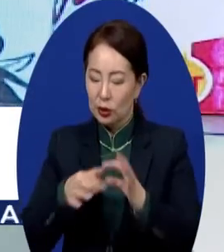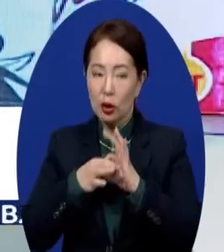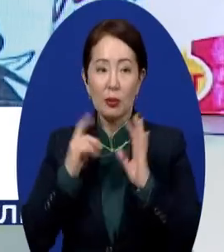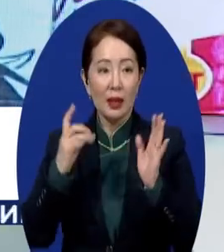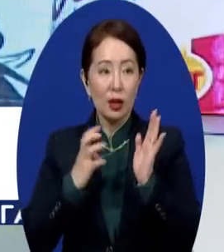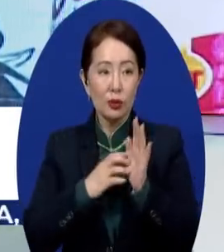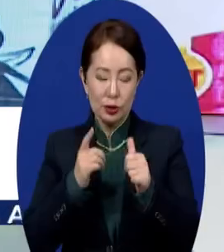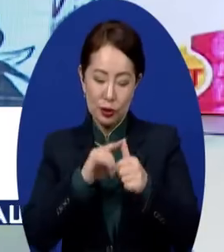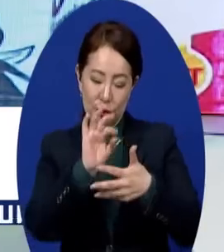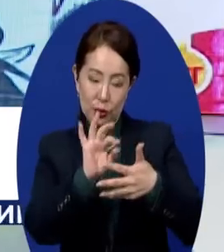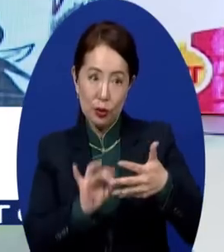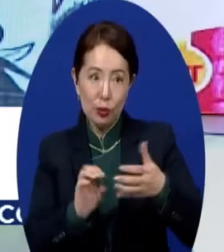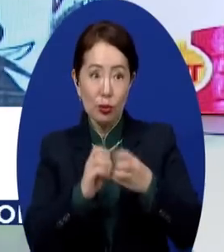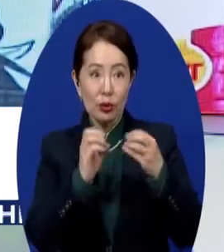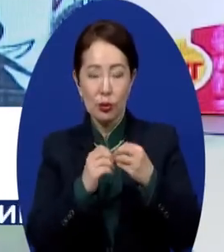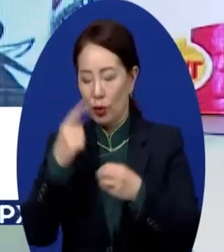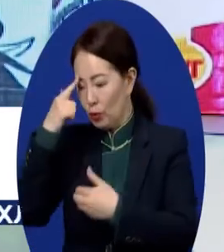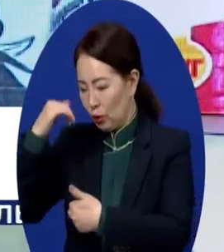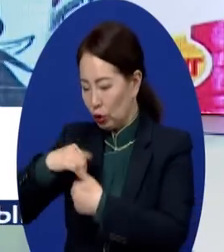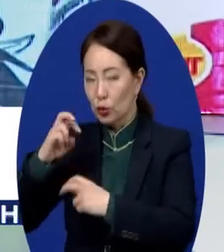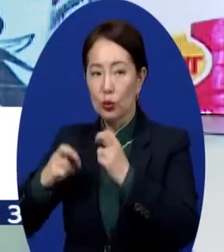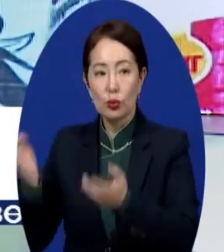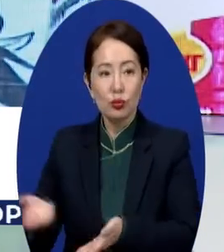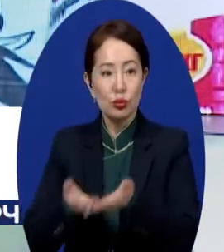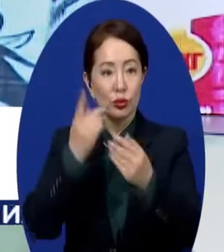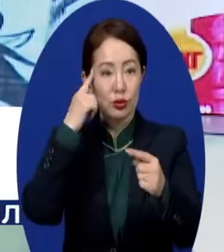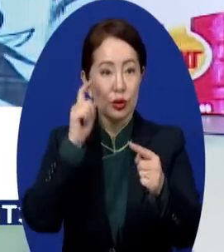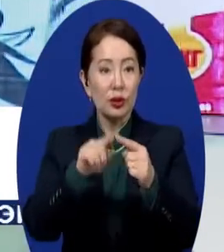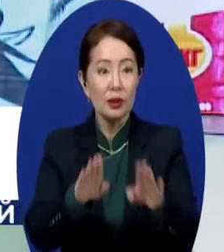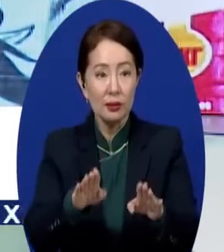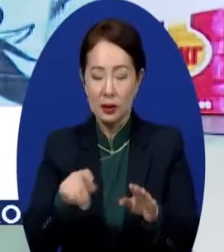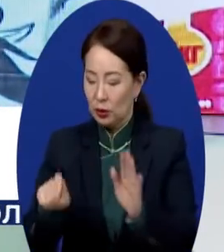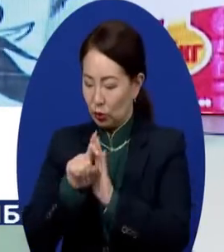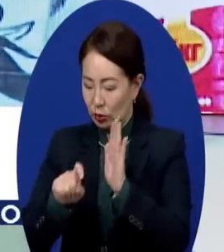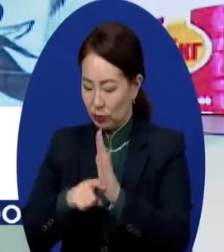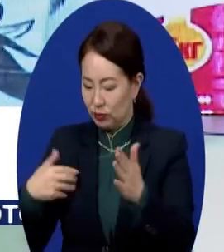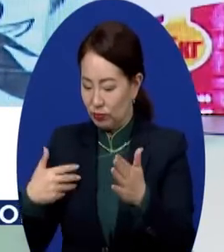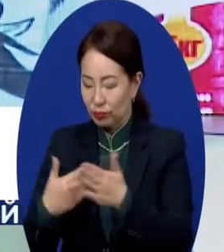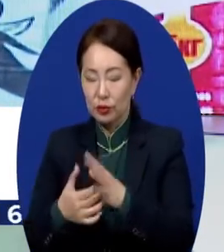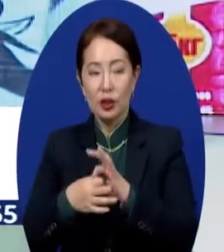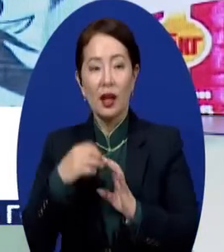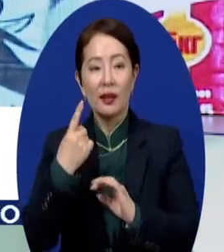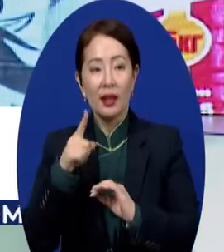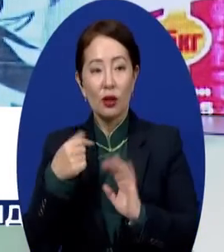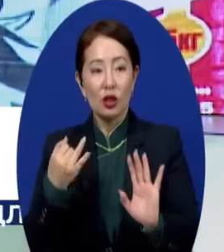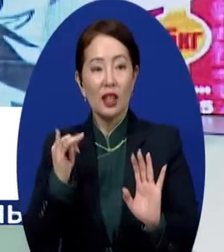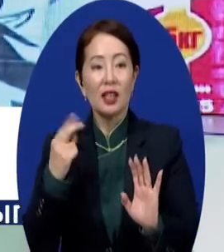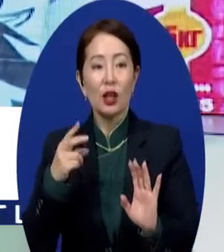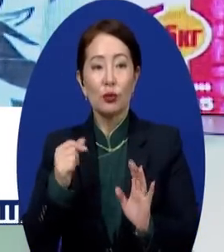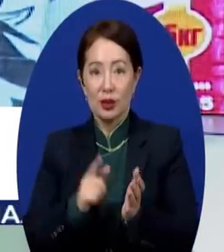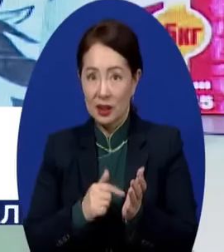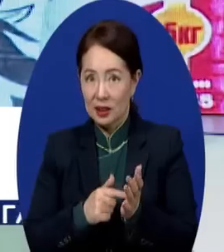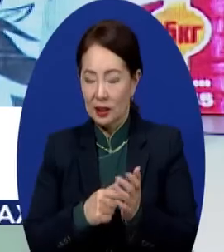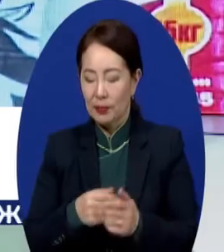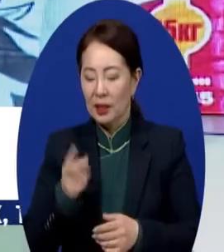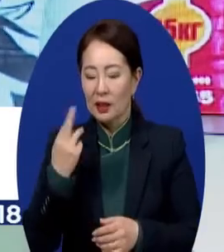хүнсний бүтээгдэхүүнийг дотооддоо үйлдвэрлэх зорилтыг тавьсан, хөтөлбөрийг хэрэгжүүлэхийн тулд 1.7 их найт төгрөг шаардлагатай. Нэн тэргүүнд дид